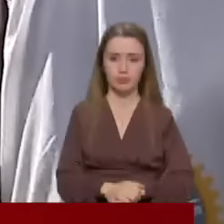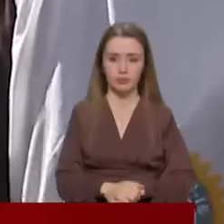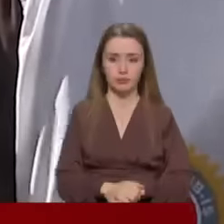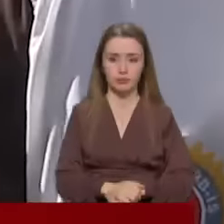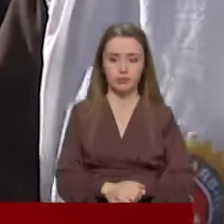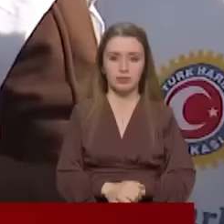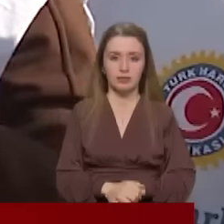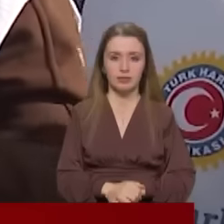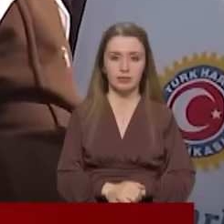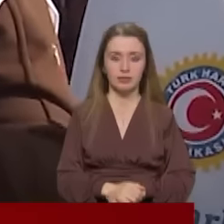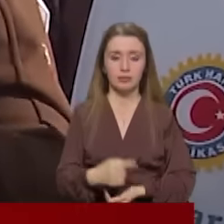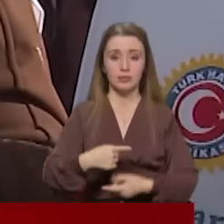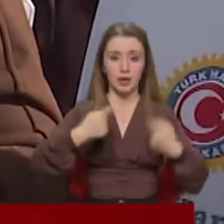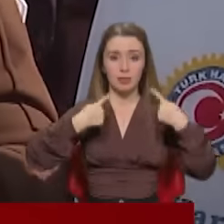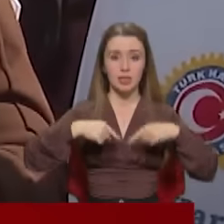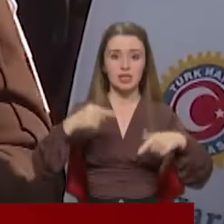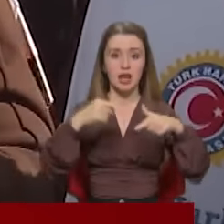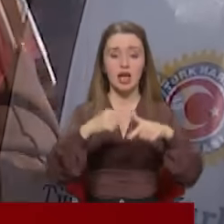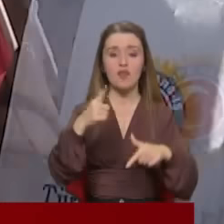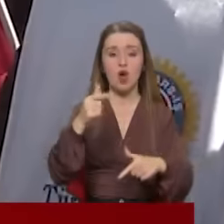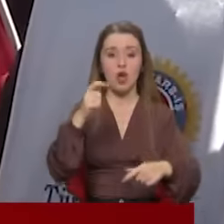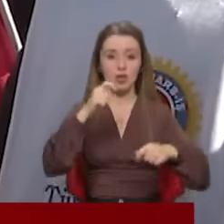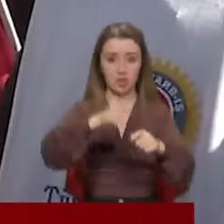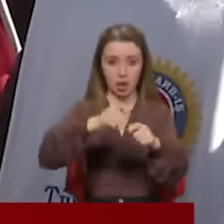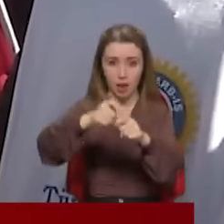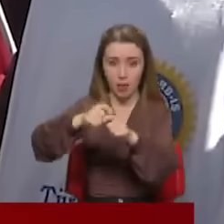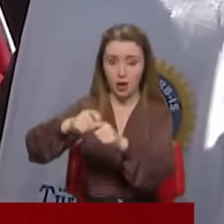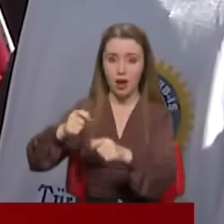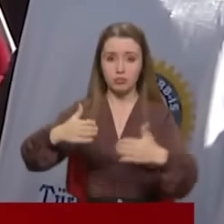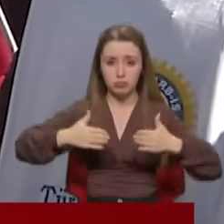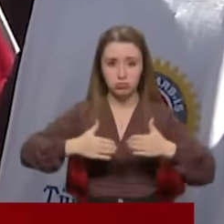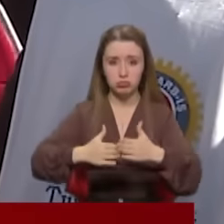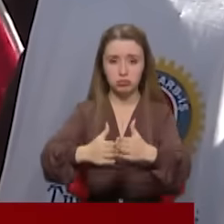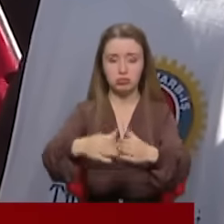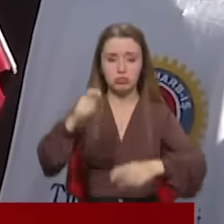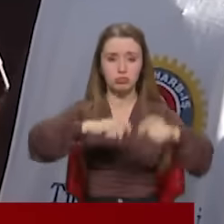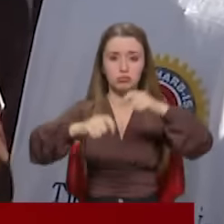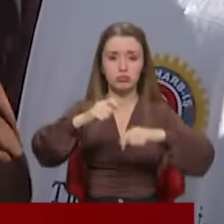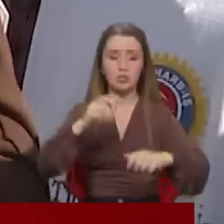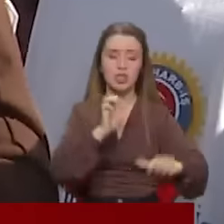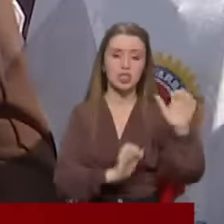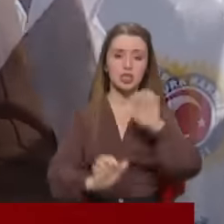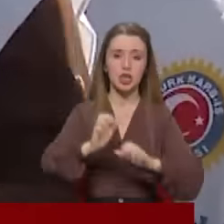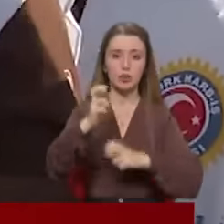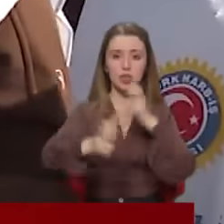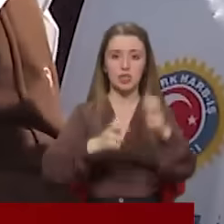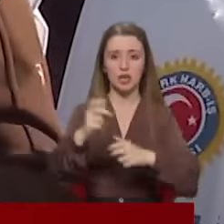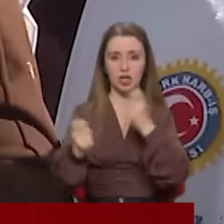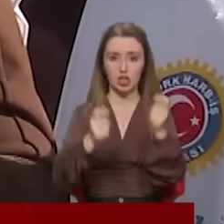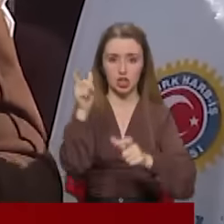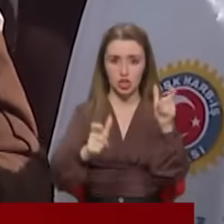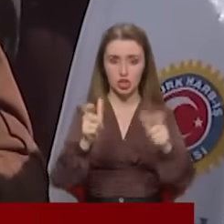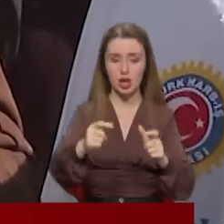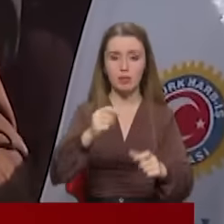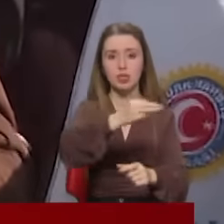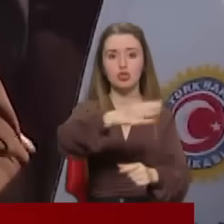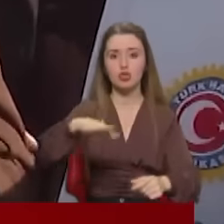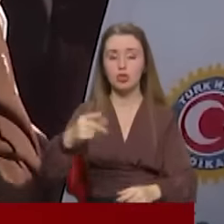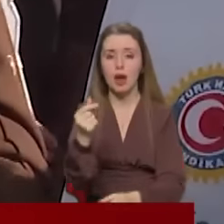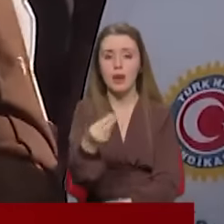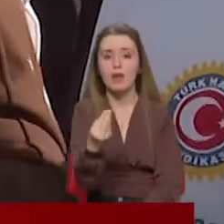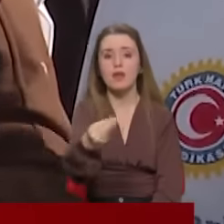vatan bekçisi. Bizler F-16'ları tamir eden, TCG İstanbul'u imal eden savunma sanayi işçileriyiz. Bizler çocuğumuza harçlık